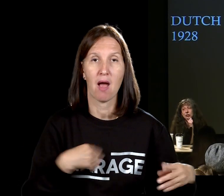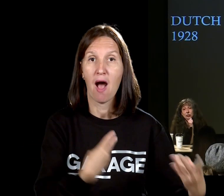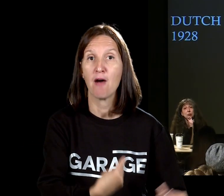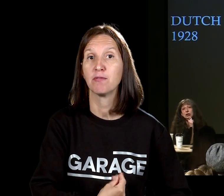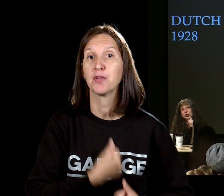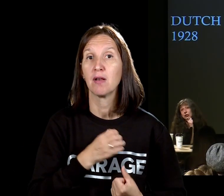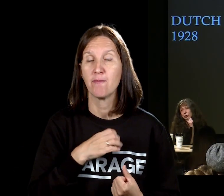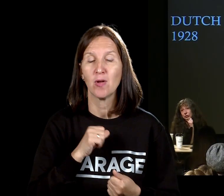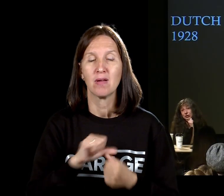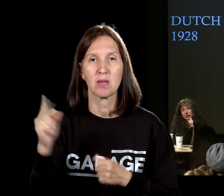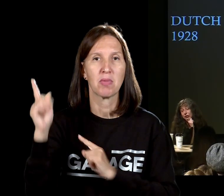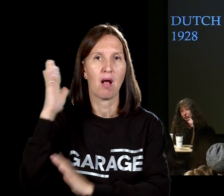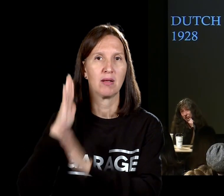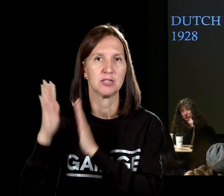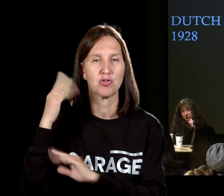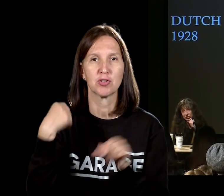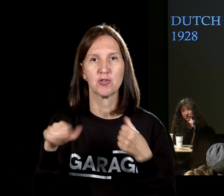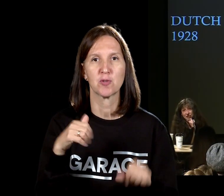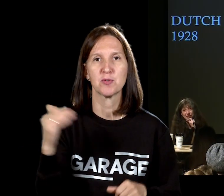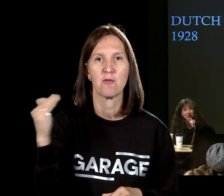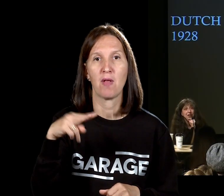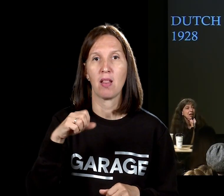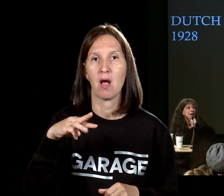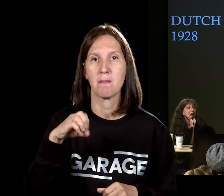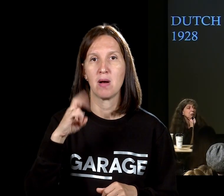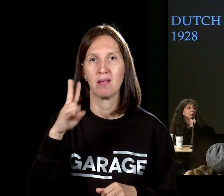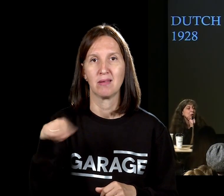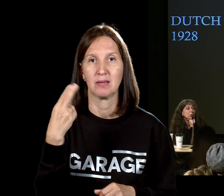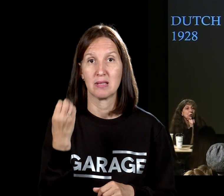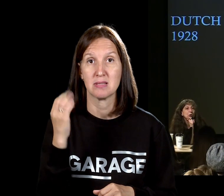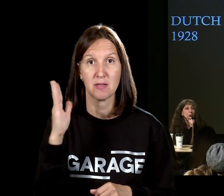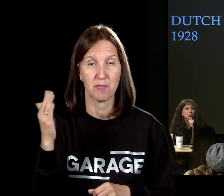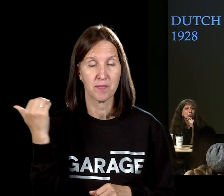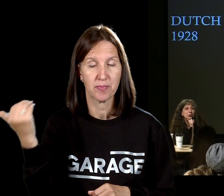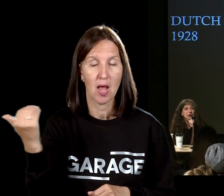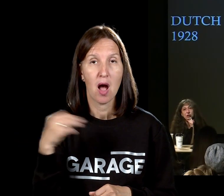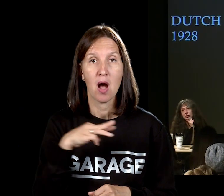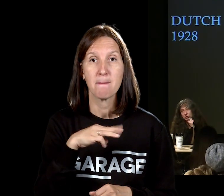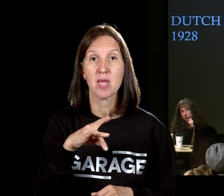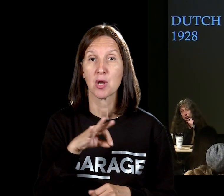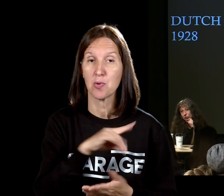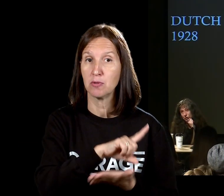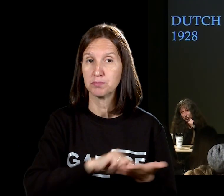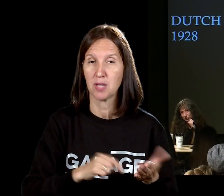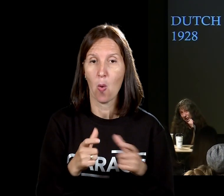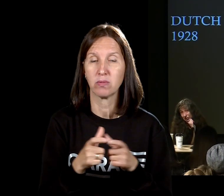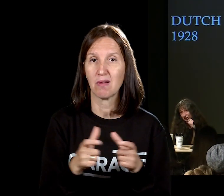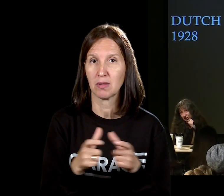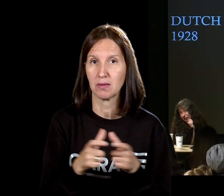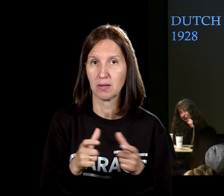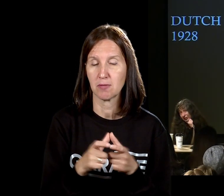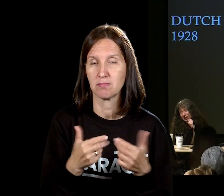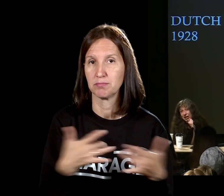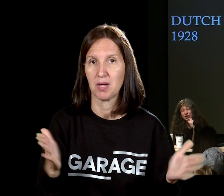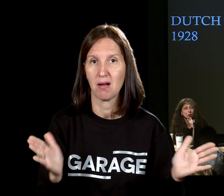классической фламандской живописью. Да, действительно, интерьеры. Миро работал по открыткам, по репродукциям